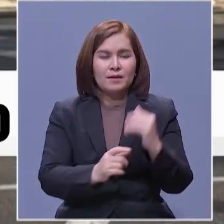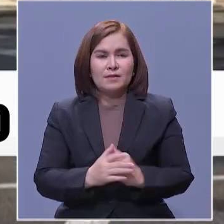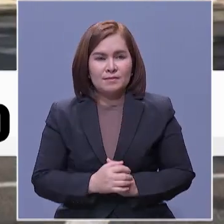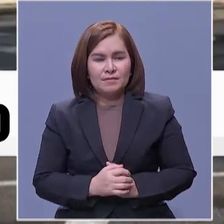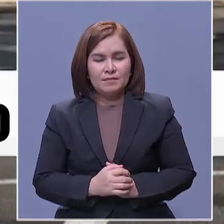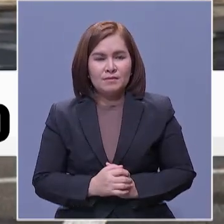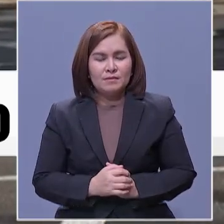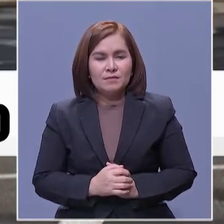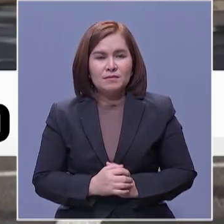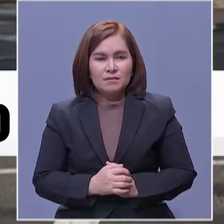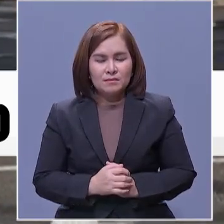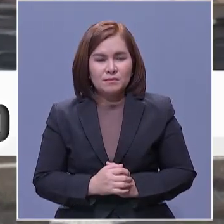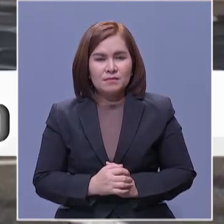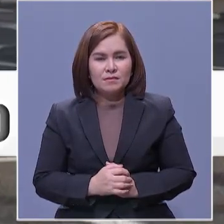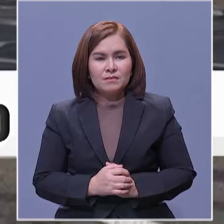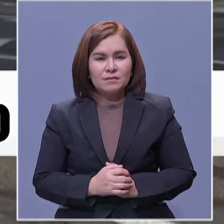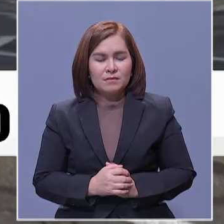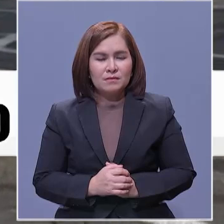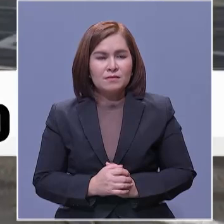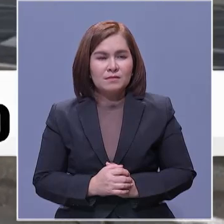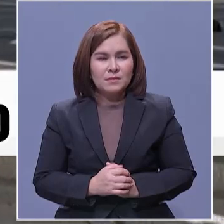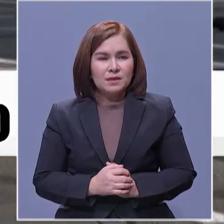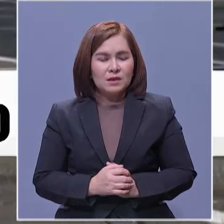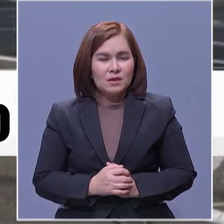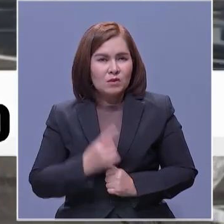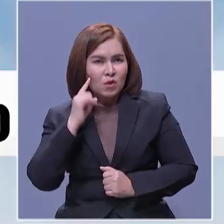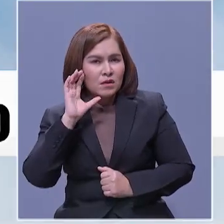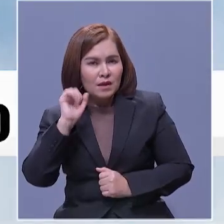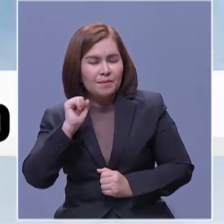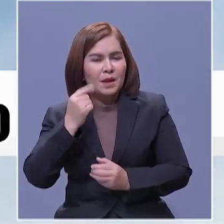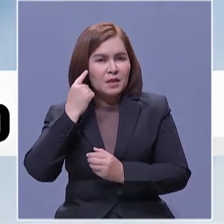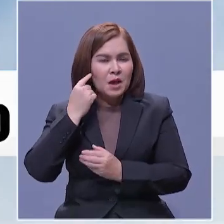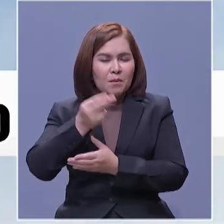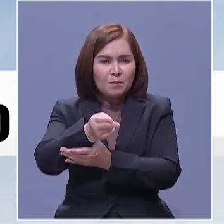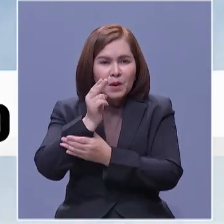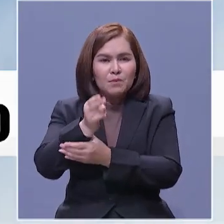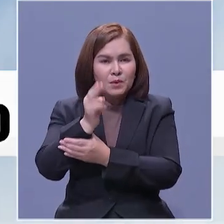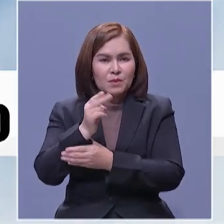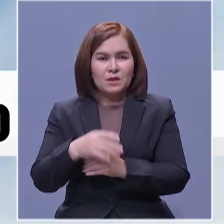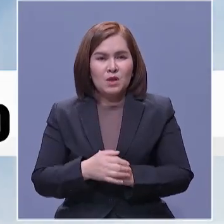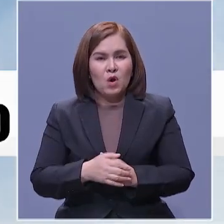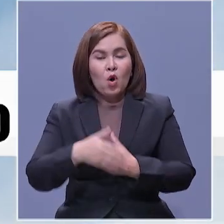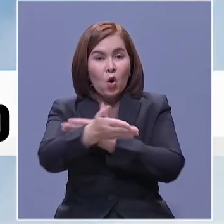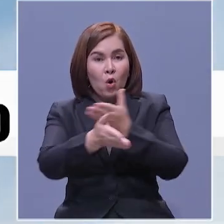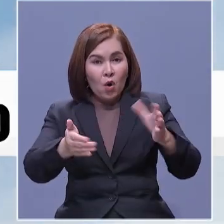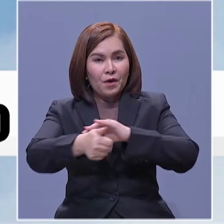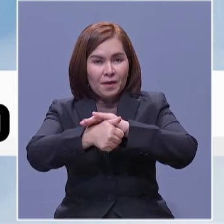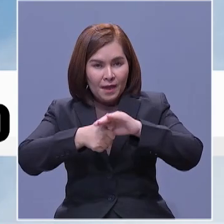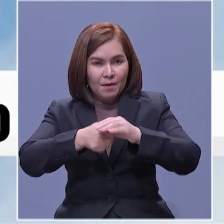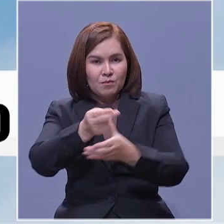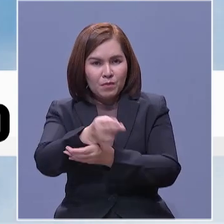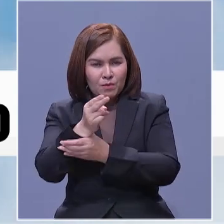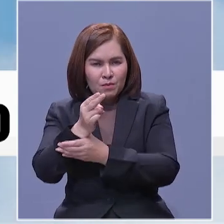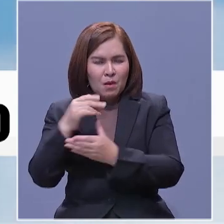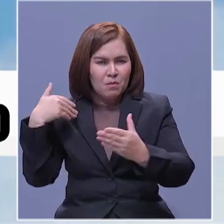การณ์คืนนั้นเล่าให้ฟังแบบนี้นะครับว่าได้ยินเสียงปืนจากกลุ่มฮามาสยิงถล่มมาที่ห้องนิรภัยจนกระทั่ง